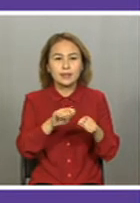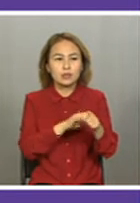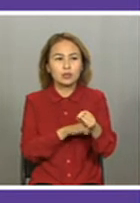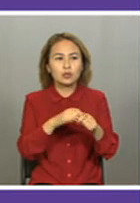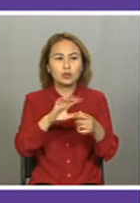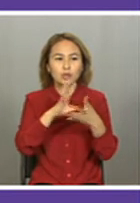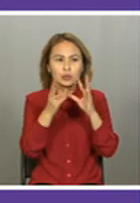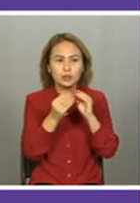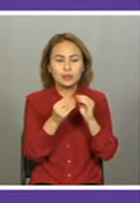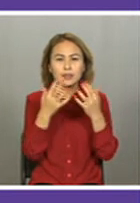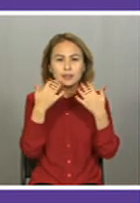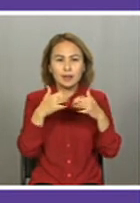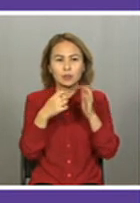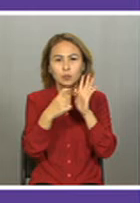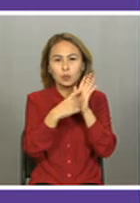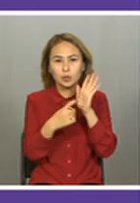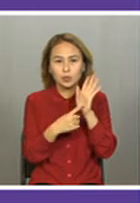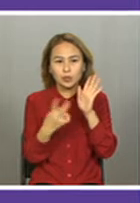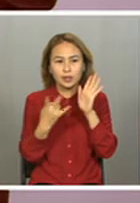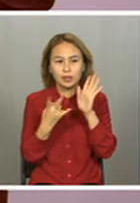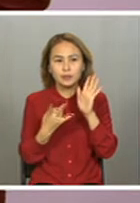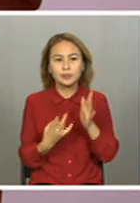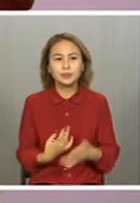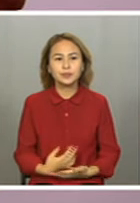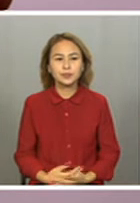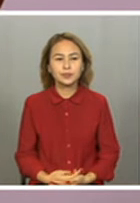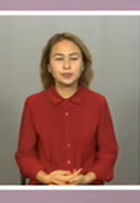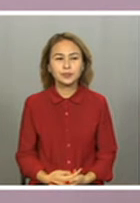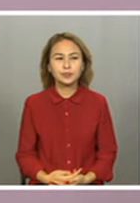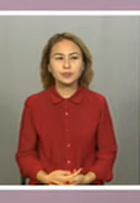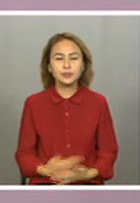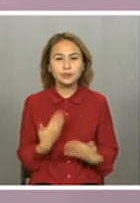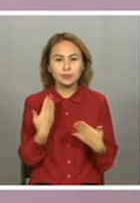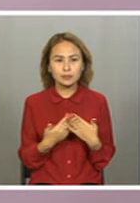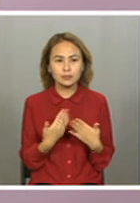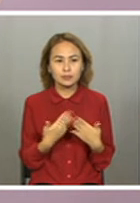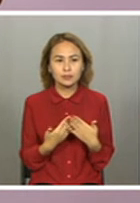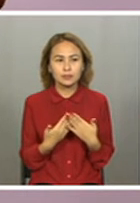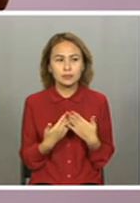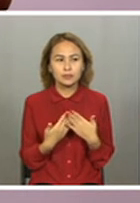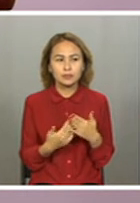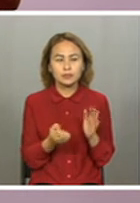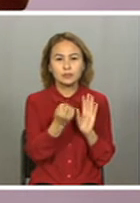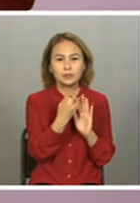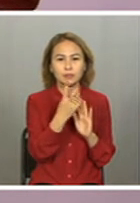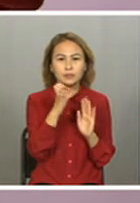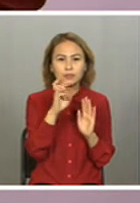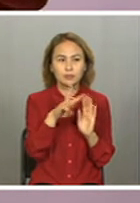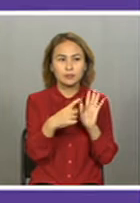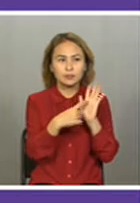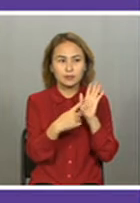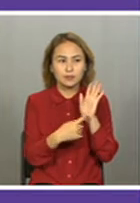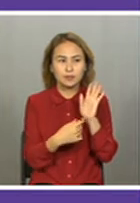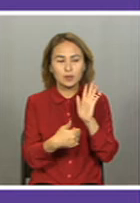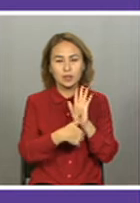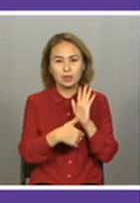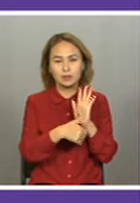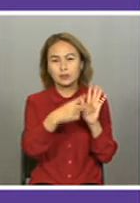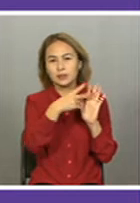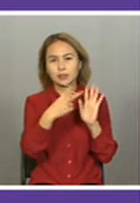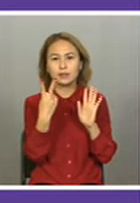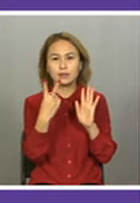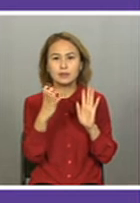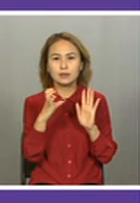ұзындығын үлестің санына бөлу керек. Мысалы, 12 сантиметр мен 6-ның бөліндісінің мәні